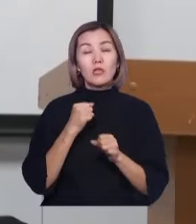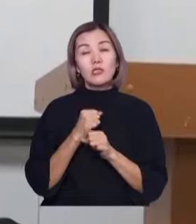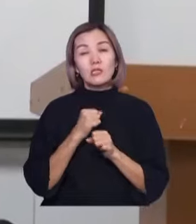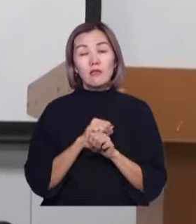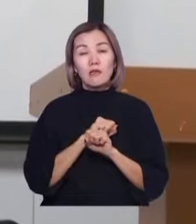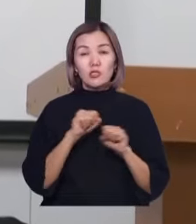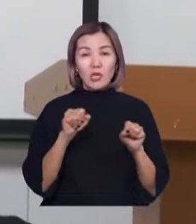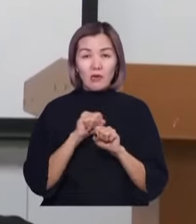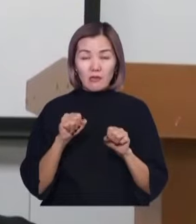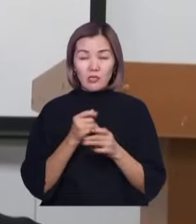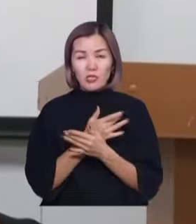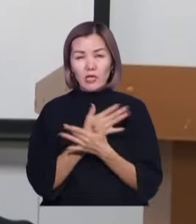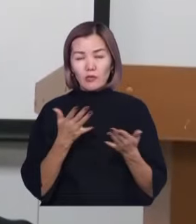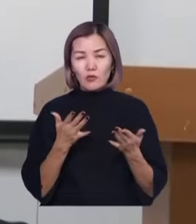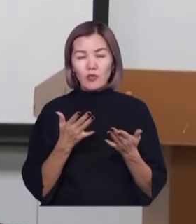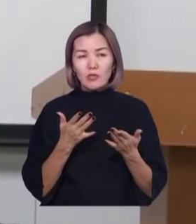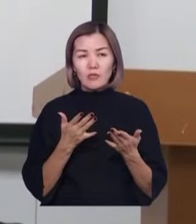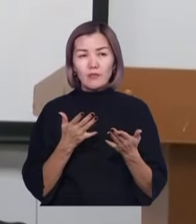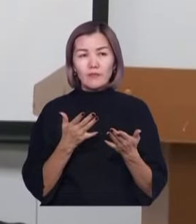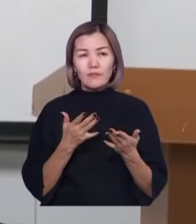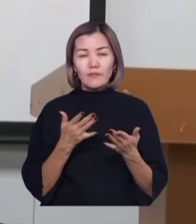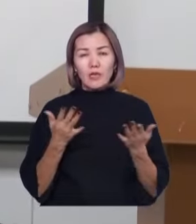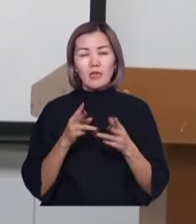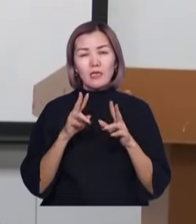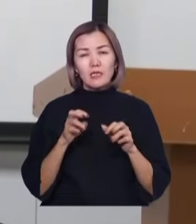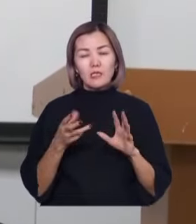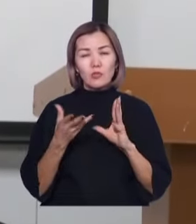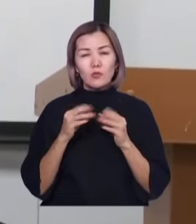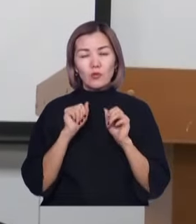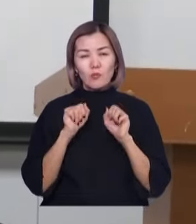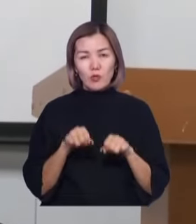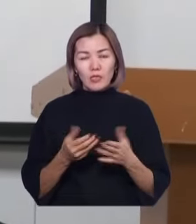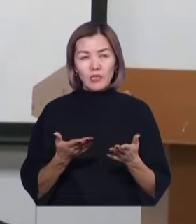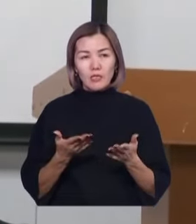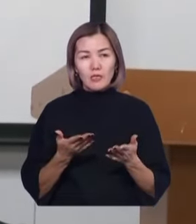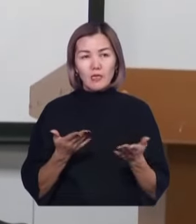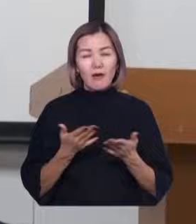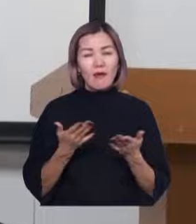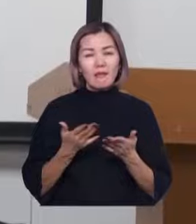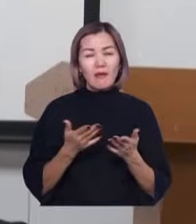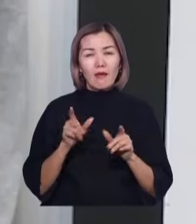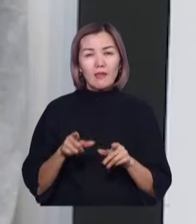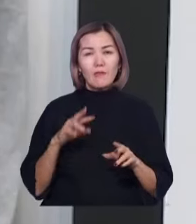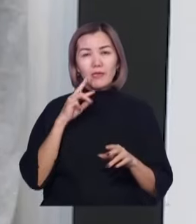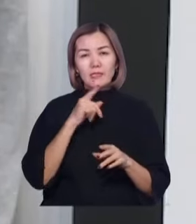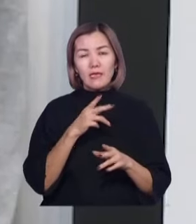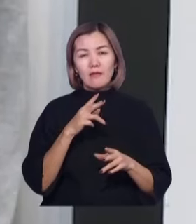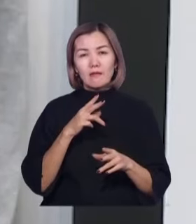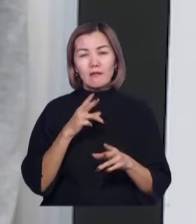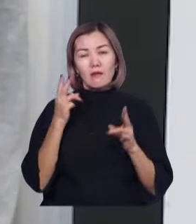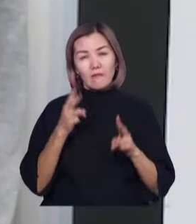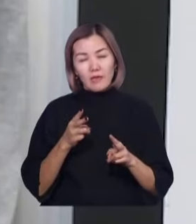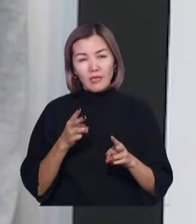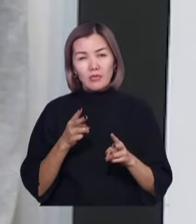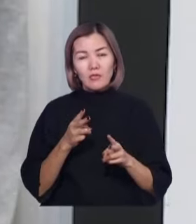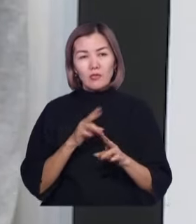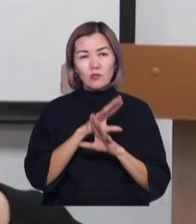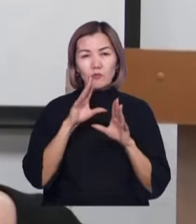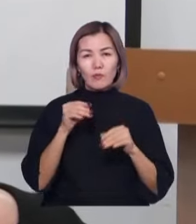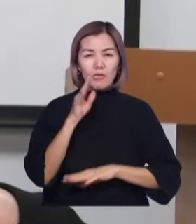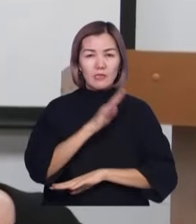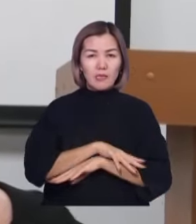жасалған жарылғыш заттар және олар мен оларды қалай анықтауға болады, Олар қандай адамға зиян, зақым келдіред, сол туралы сабақ